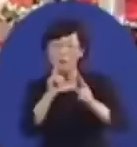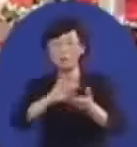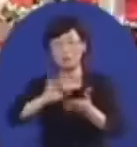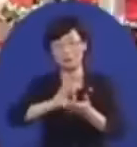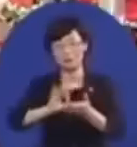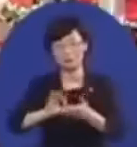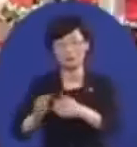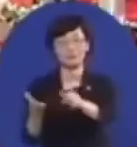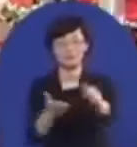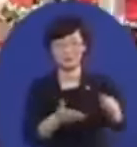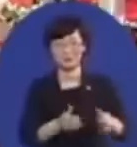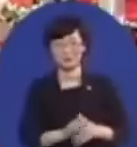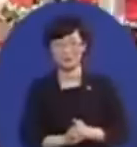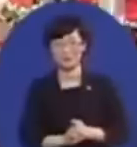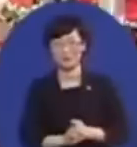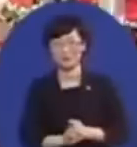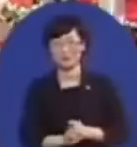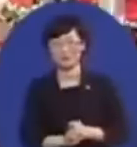것입니다.